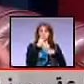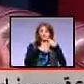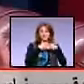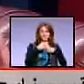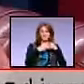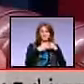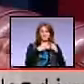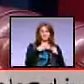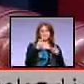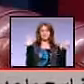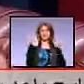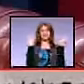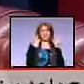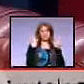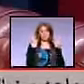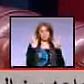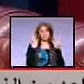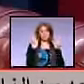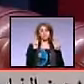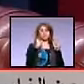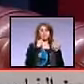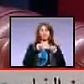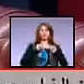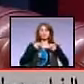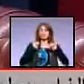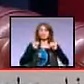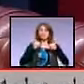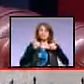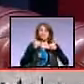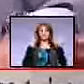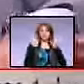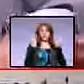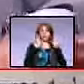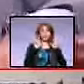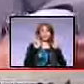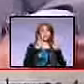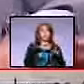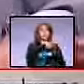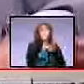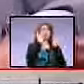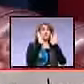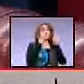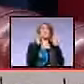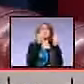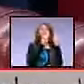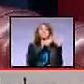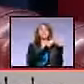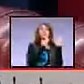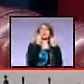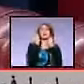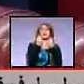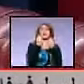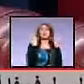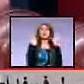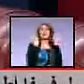يعني التلفزيون برضو غير السينما. يعني التلفزيون قاعدته الجماهيريه كبيره جدا جدا عريضه, ملايين المشاهدين. ملايين المشاهدين